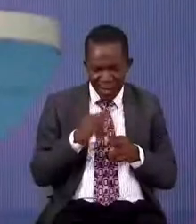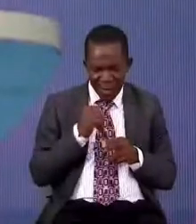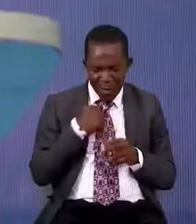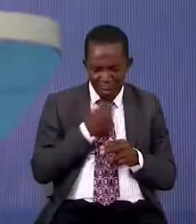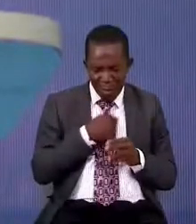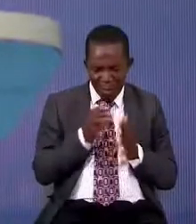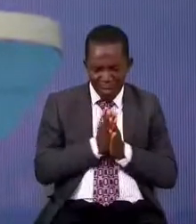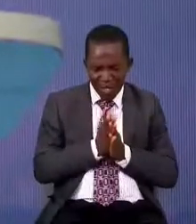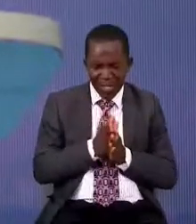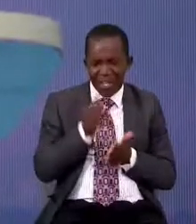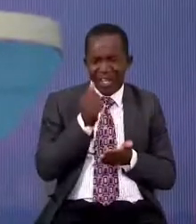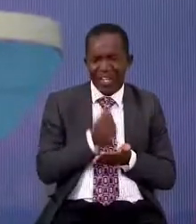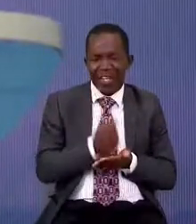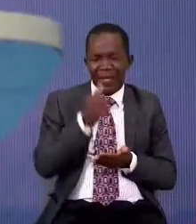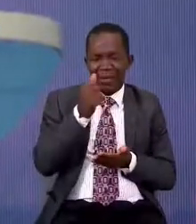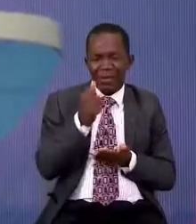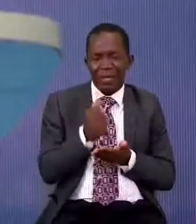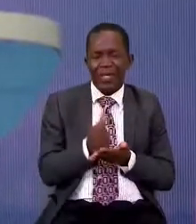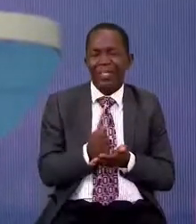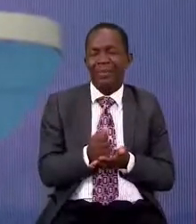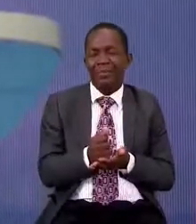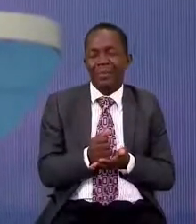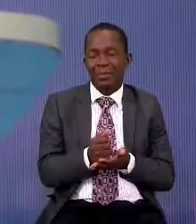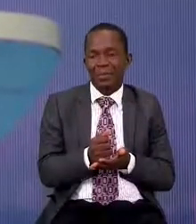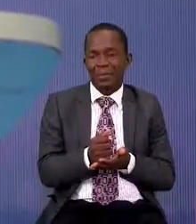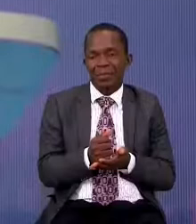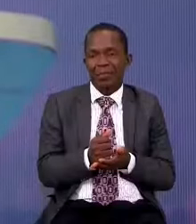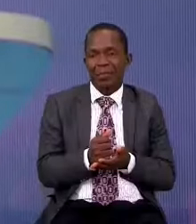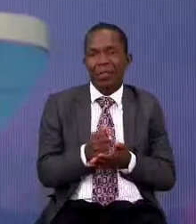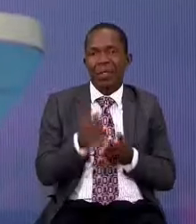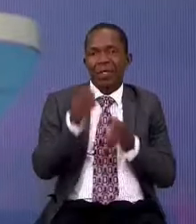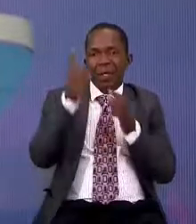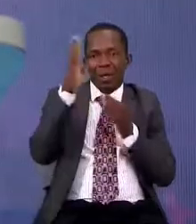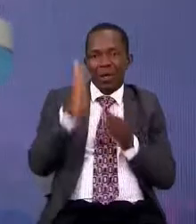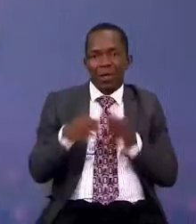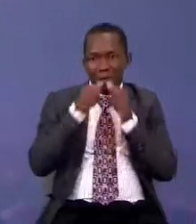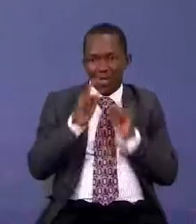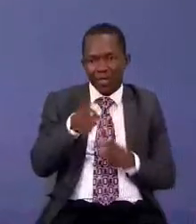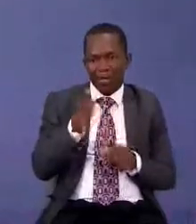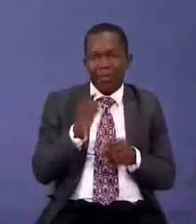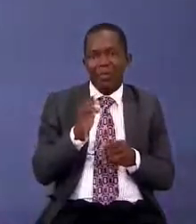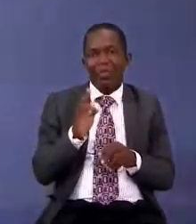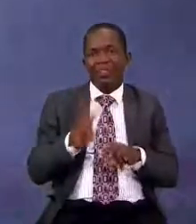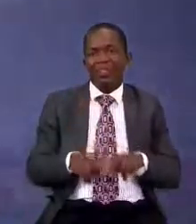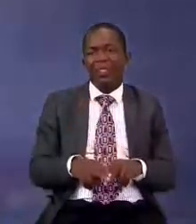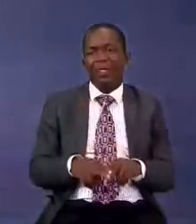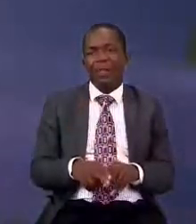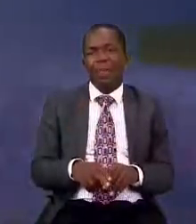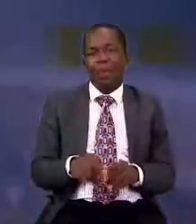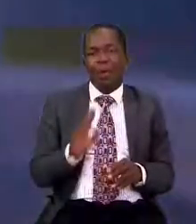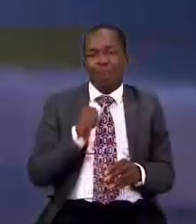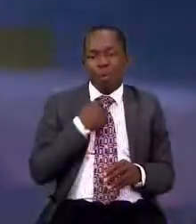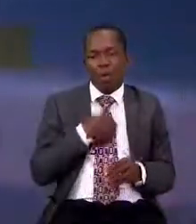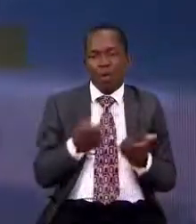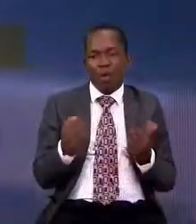Que le Seigneur vous bénisse. Assoyez-vous. Nous allons aux Actes des Apôtres. Actes chapitre